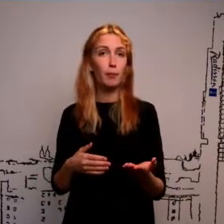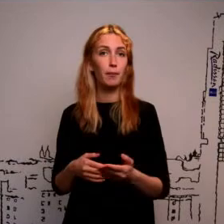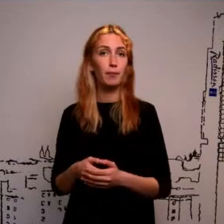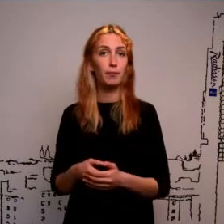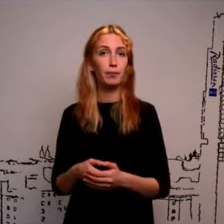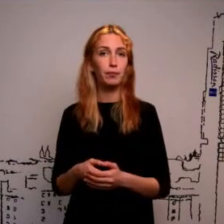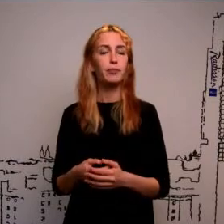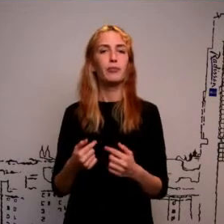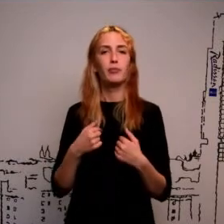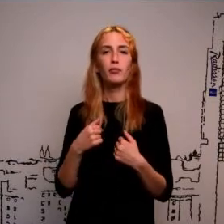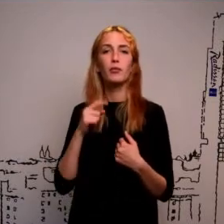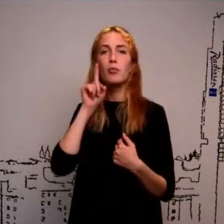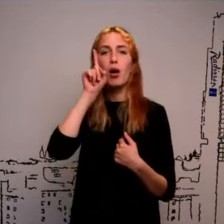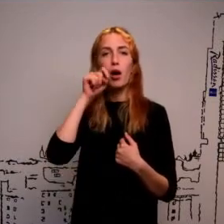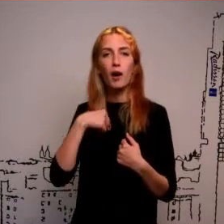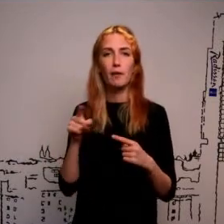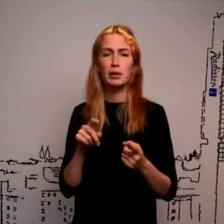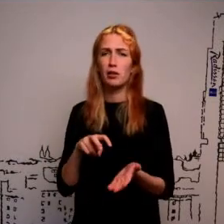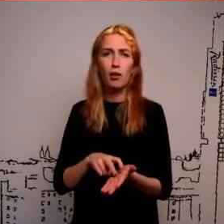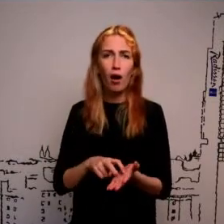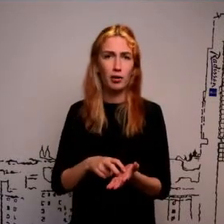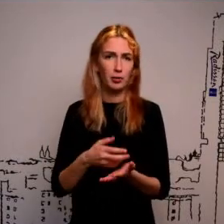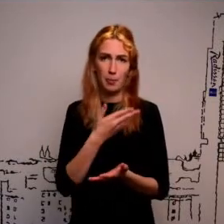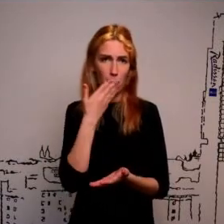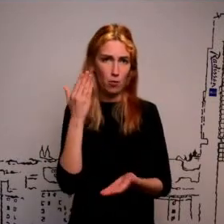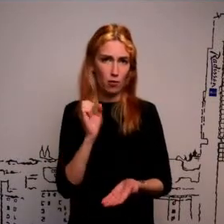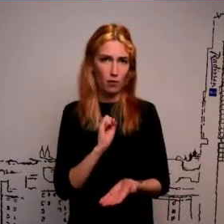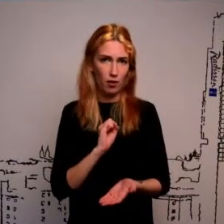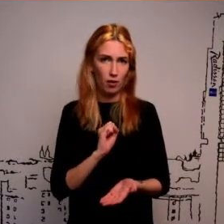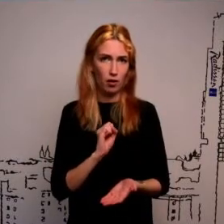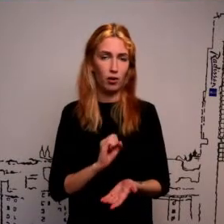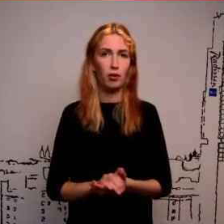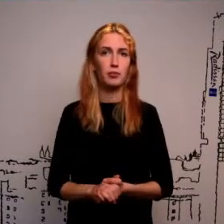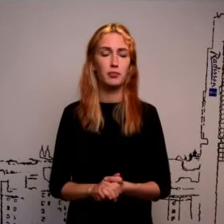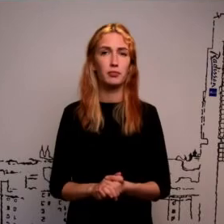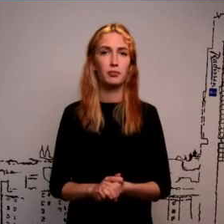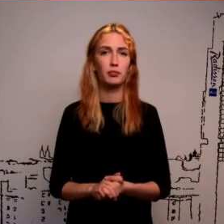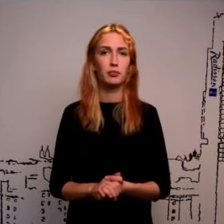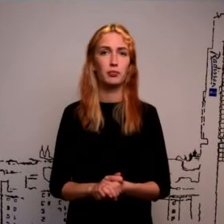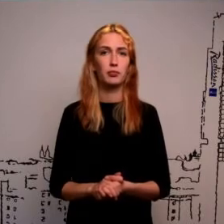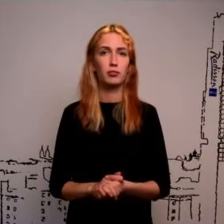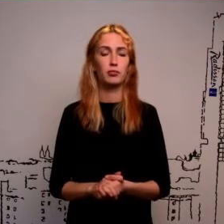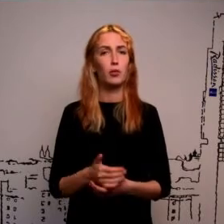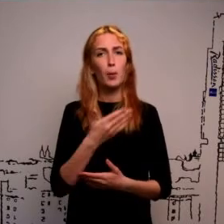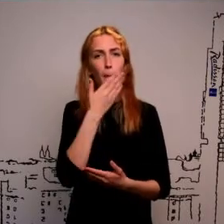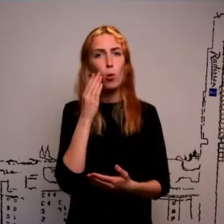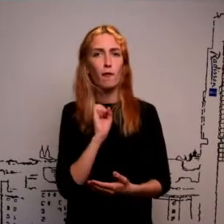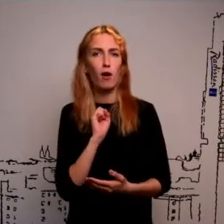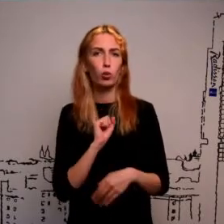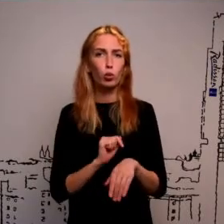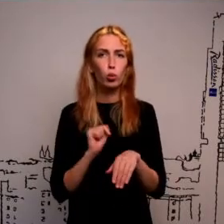No ma arvan seda, et karta ei ole ju midagi. Et ei ole vaja ennast kuidagi